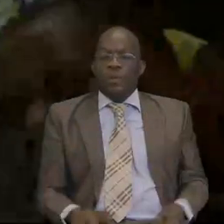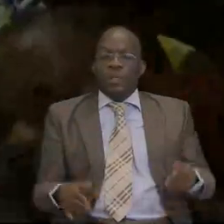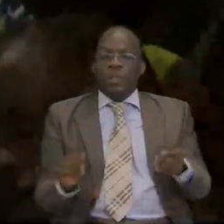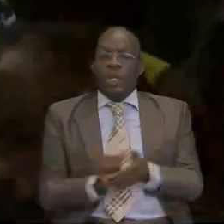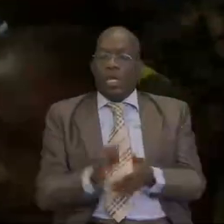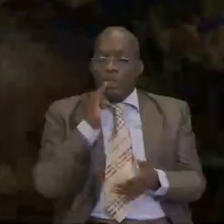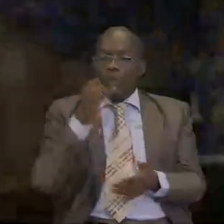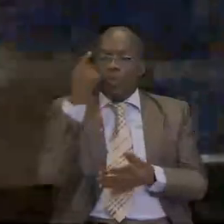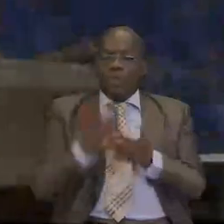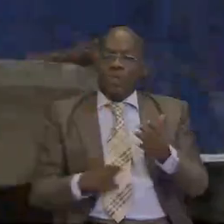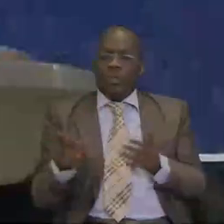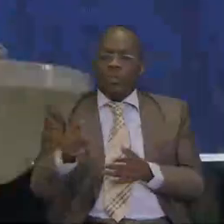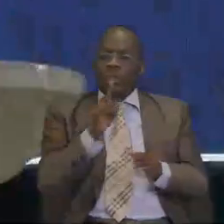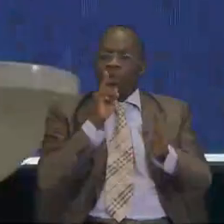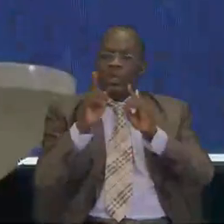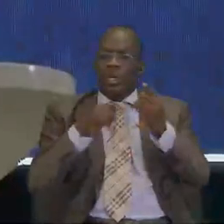C'est de ça que tu dois parler.